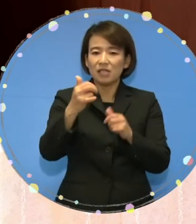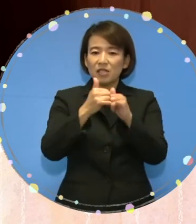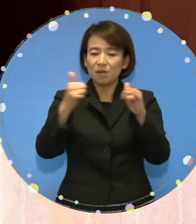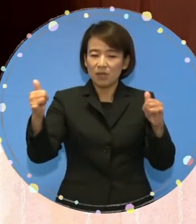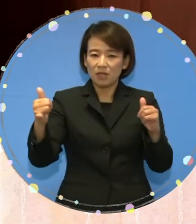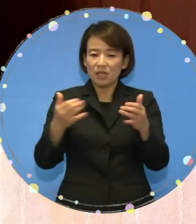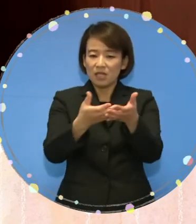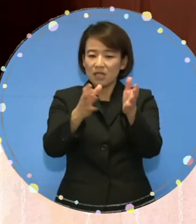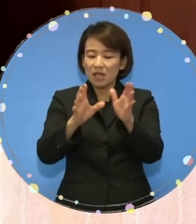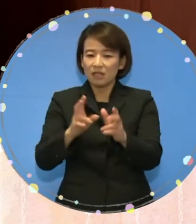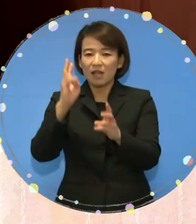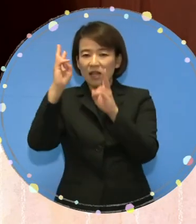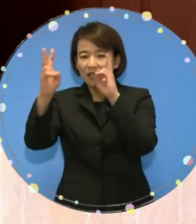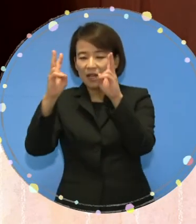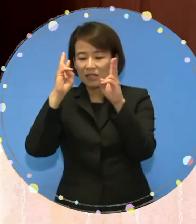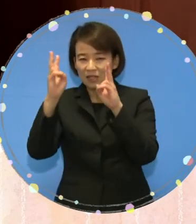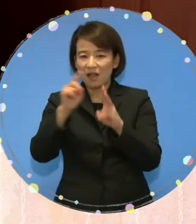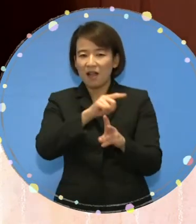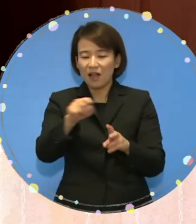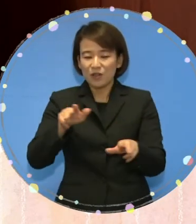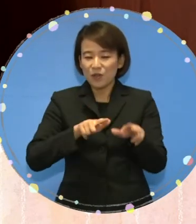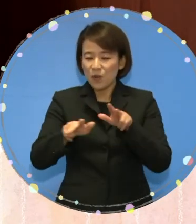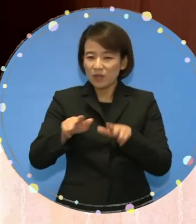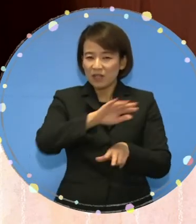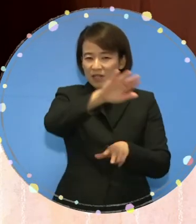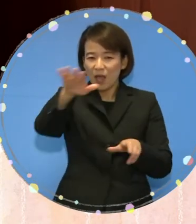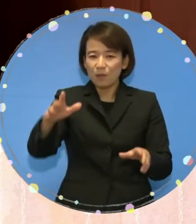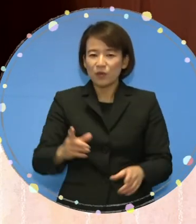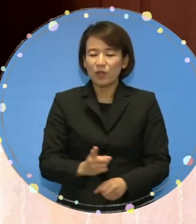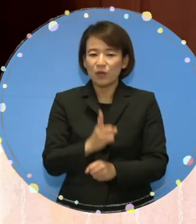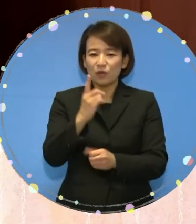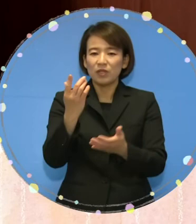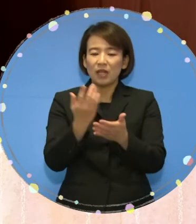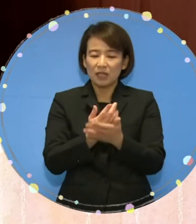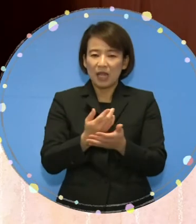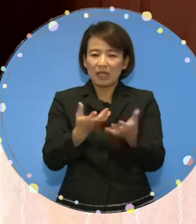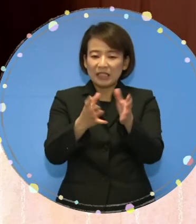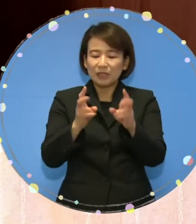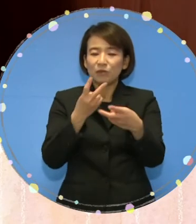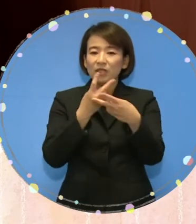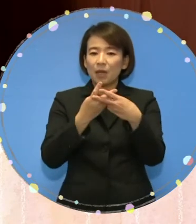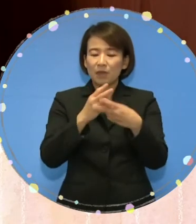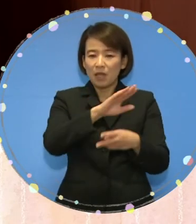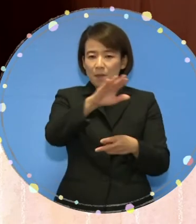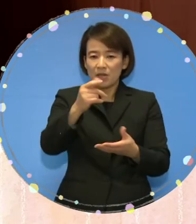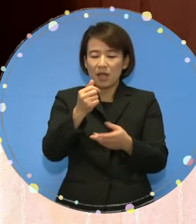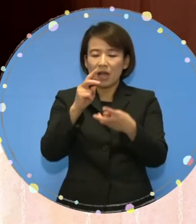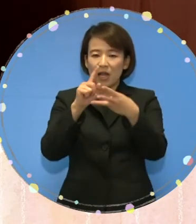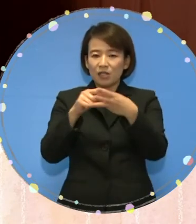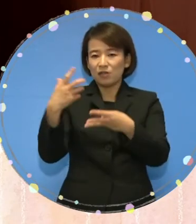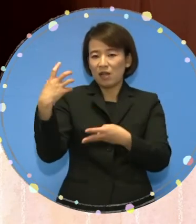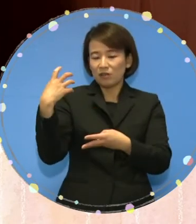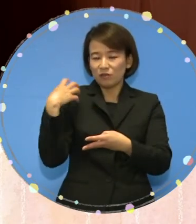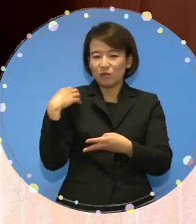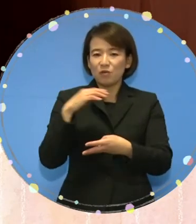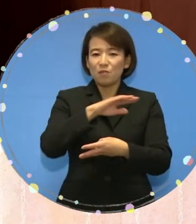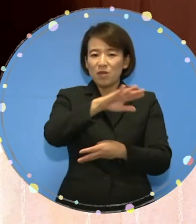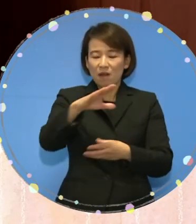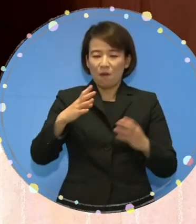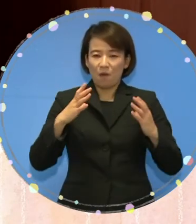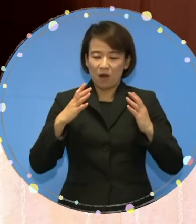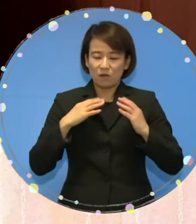団体事業者そして行政が一体となったチーム新居浜でみんながし合うみんなが誇れるそして